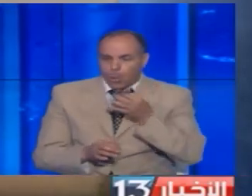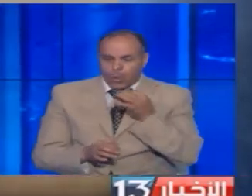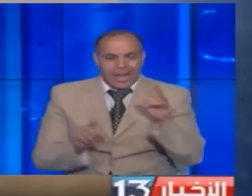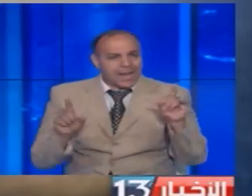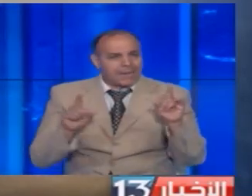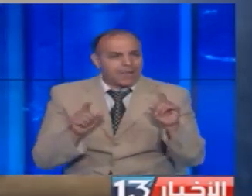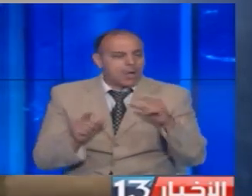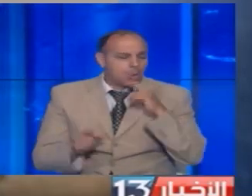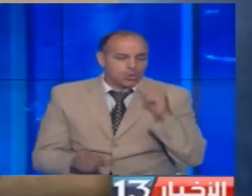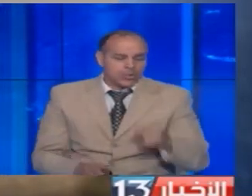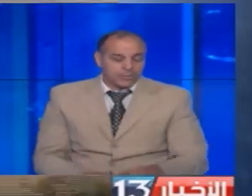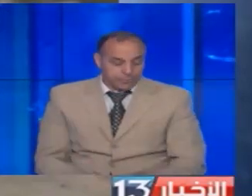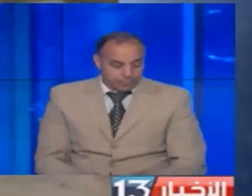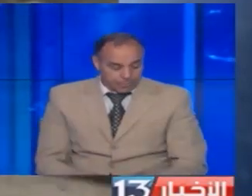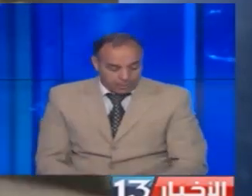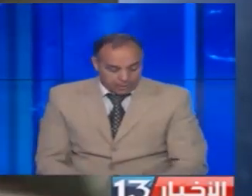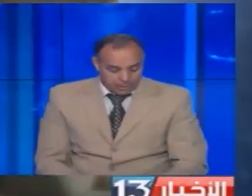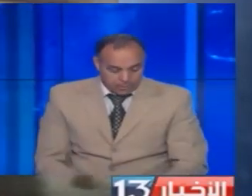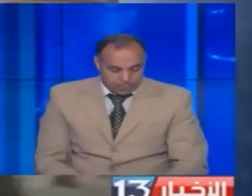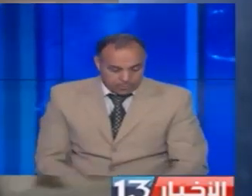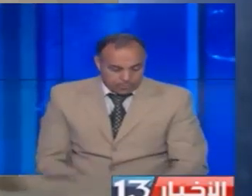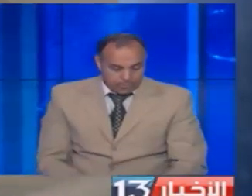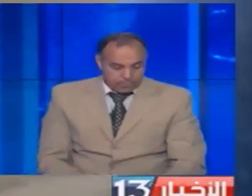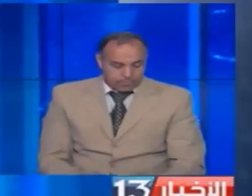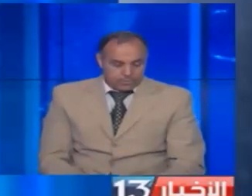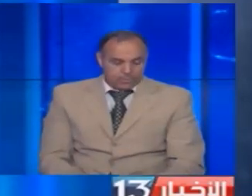الإعلامية الروسية.